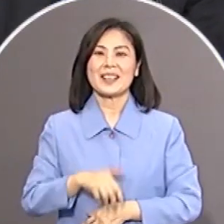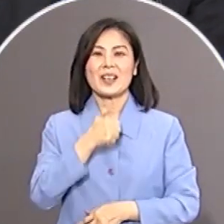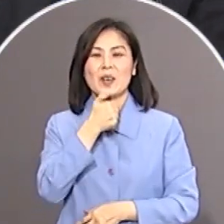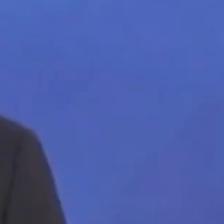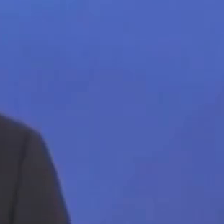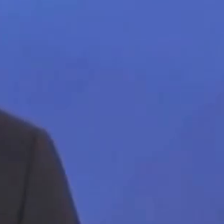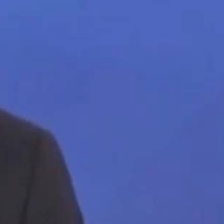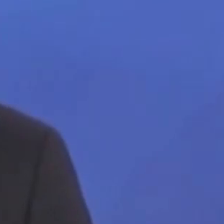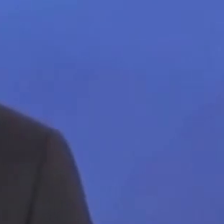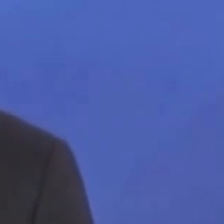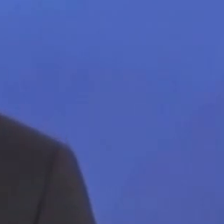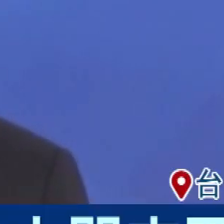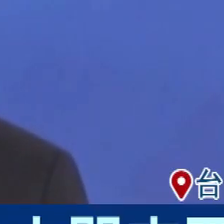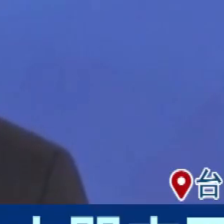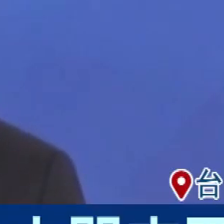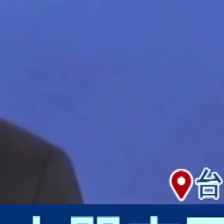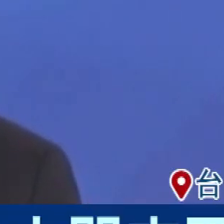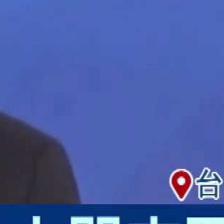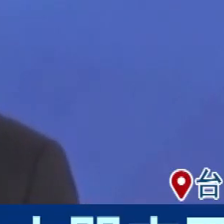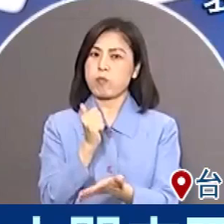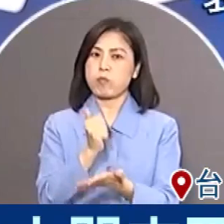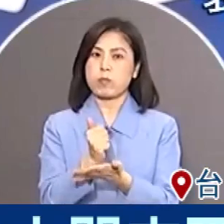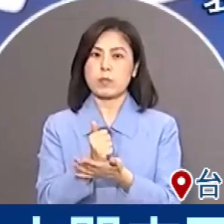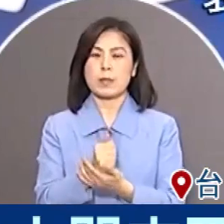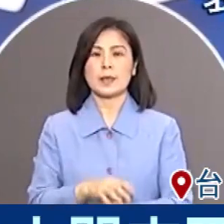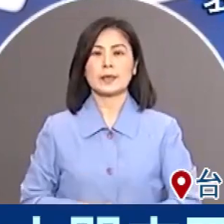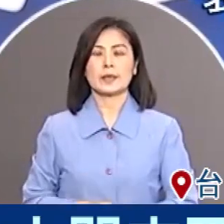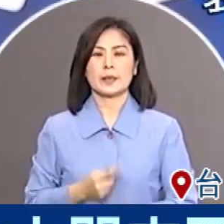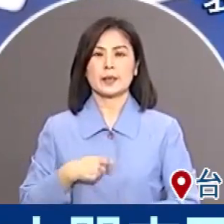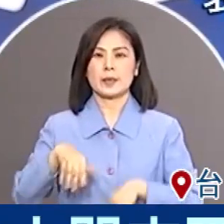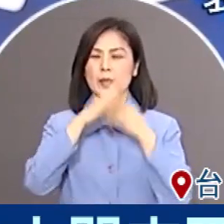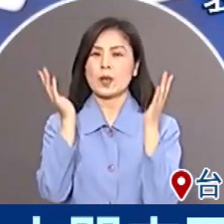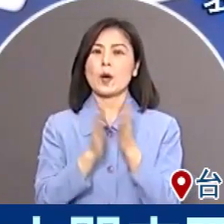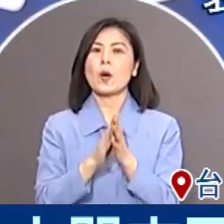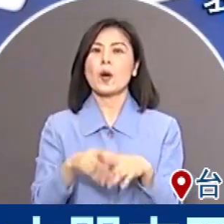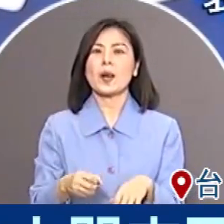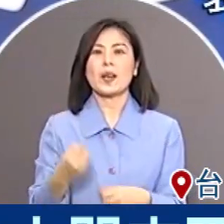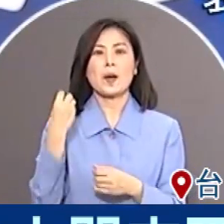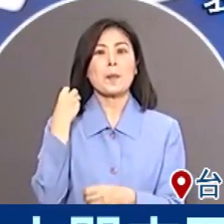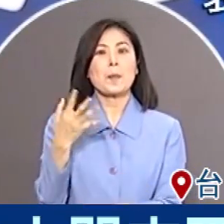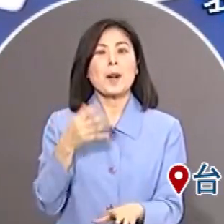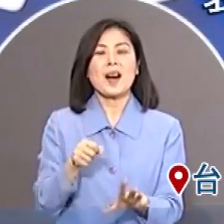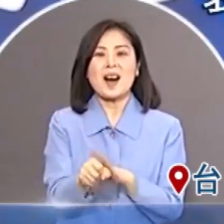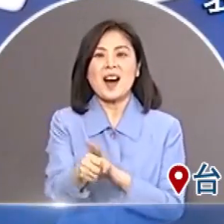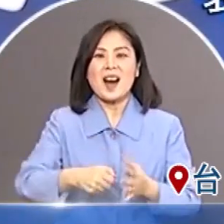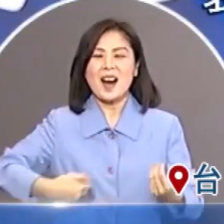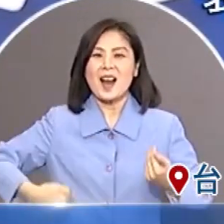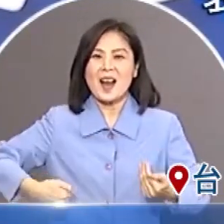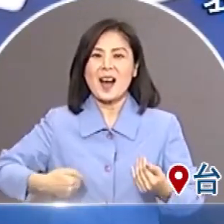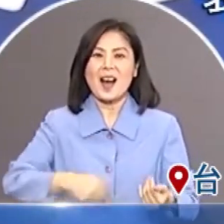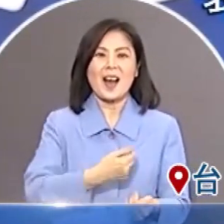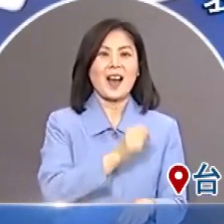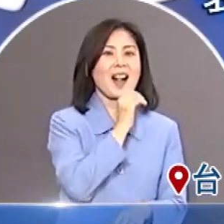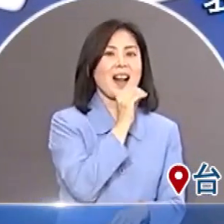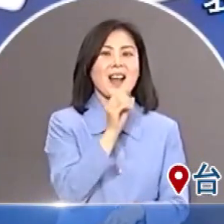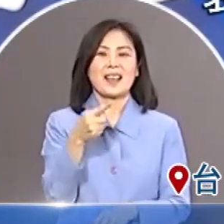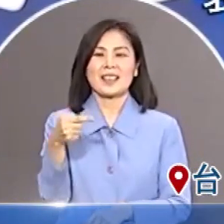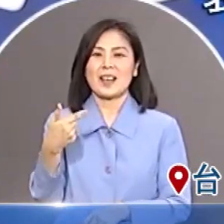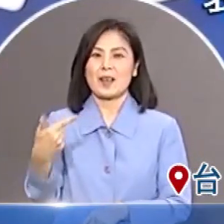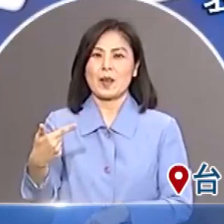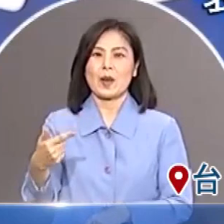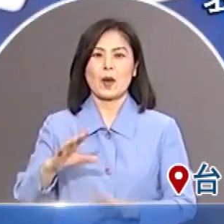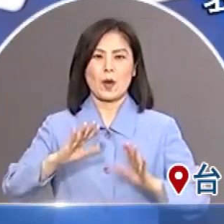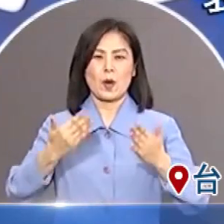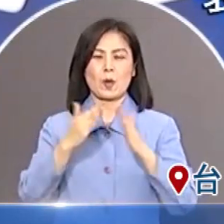拢支持，反观郭台铭打开支票。 所有的新生儿从出生到六岁由国家帮你